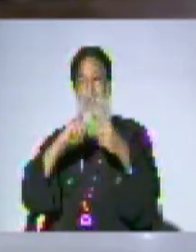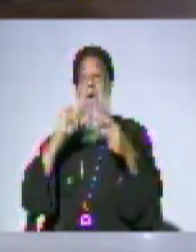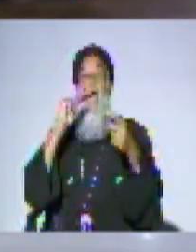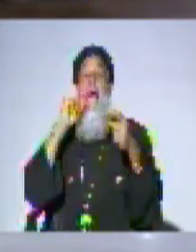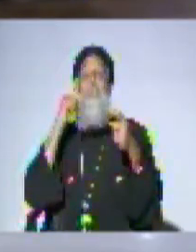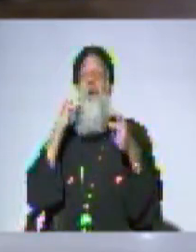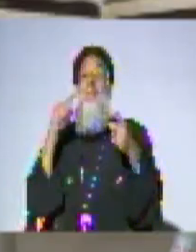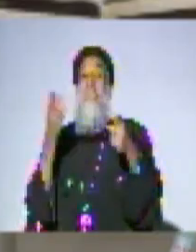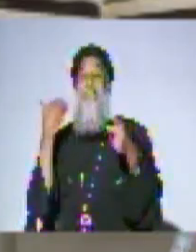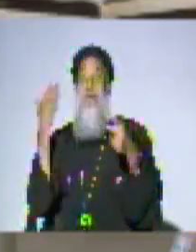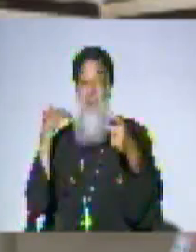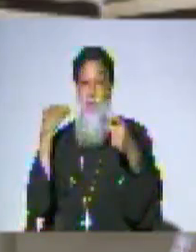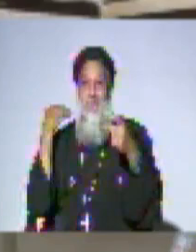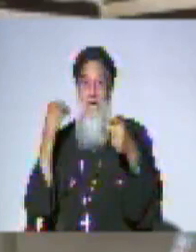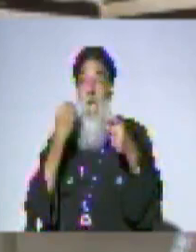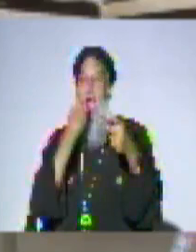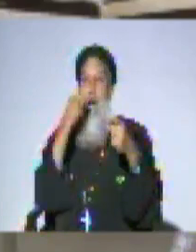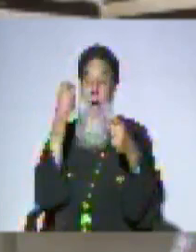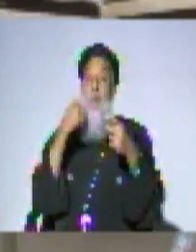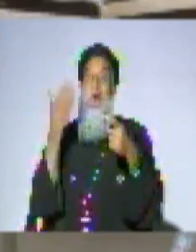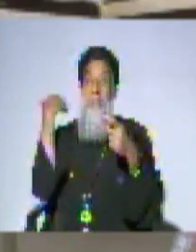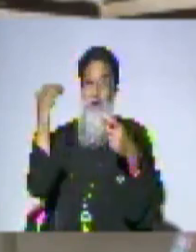تعيشي سيدنا وتعلمنا ويديك الصحة يا رب كده. تعيشي شكرا